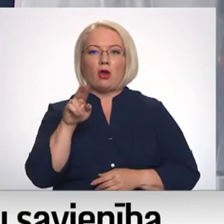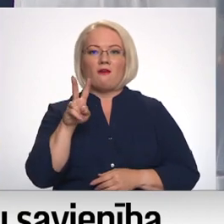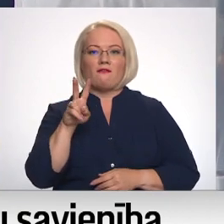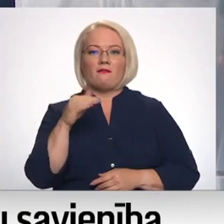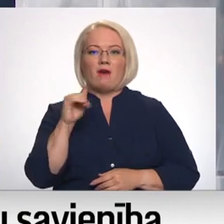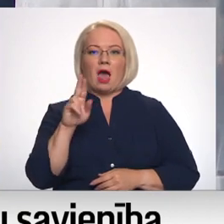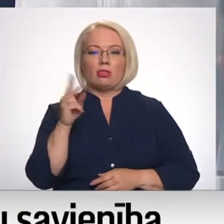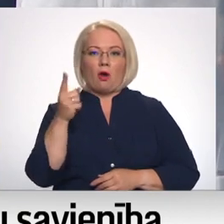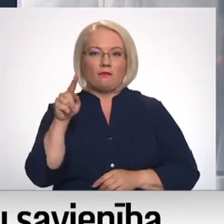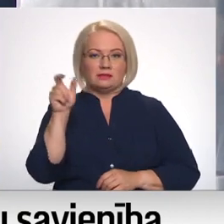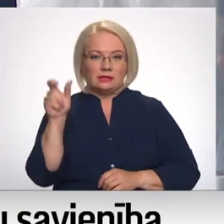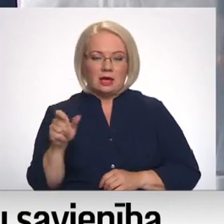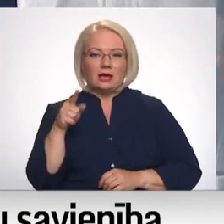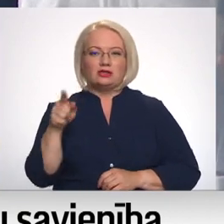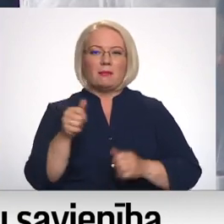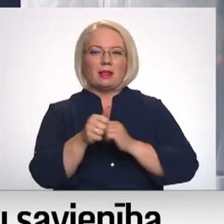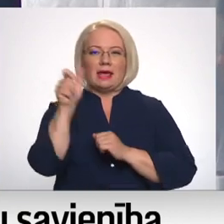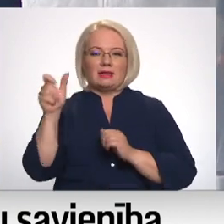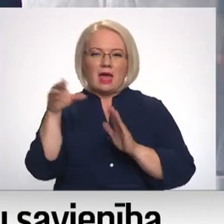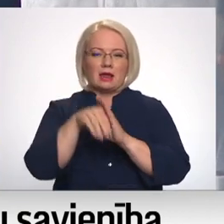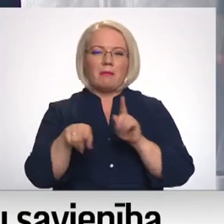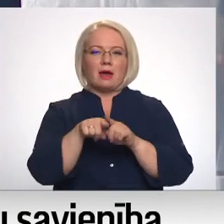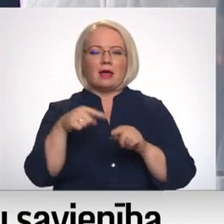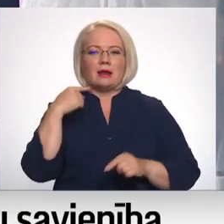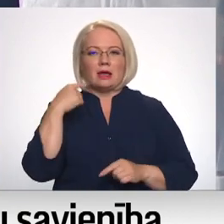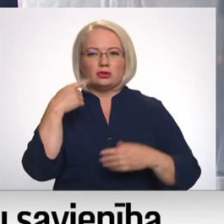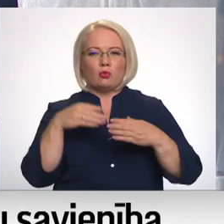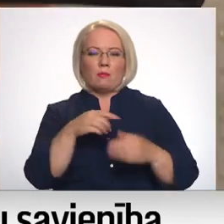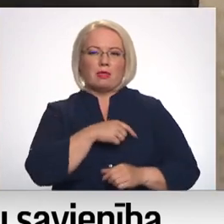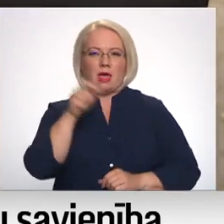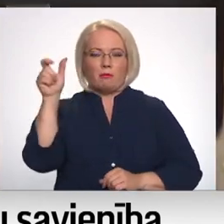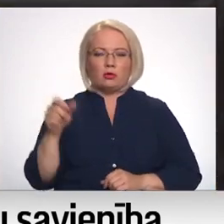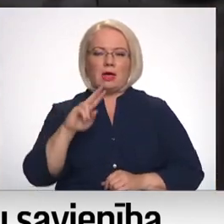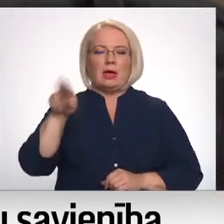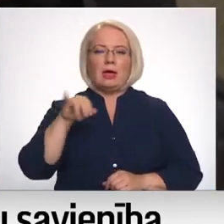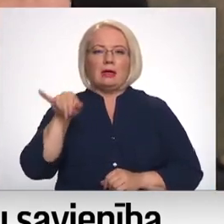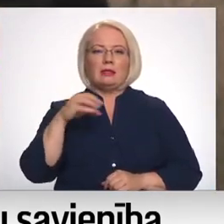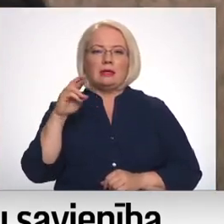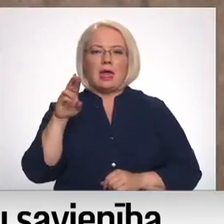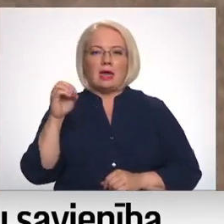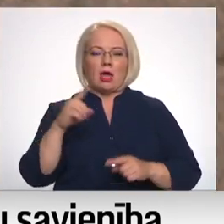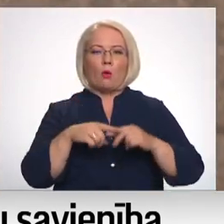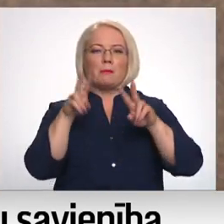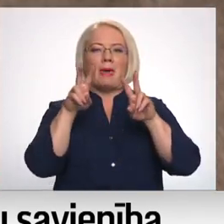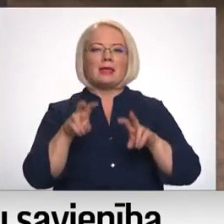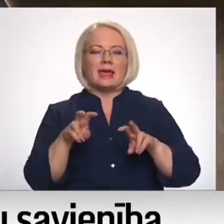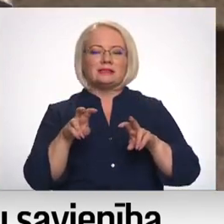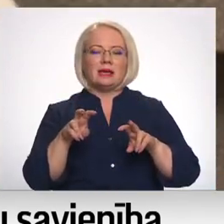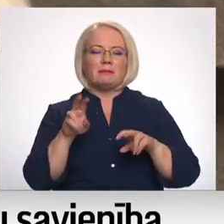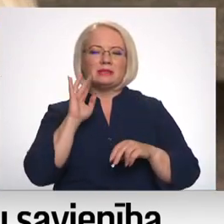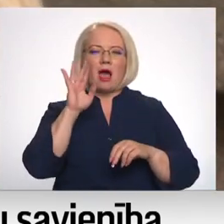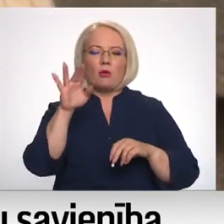starp Rīgas vēlēšanu apgabalu līderiem ir Rīgas domas deputāte Inna Djeri un Latvijas nākotnes pētījuma institūta valdes